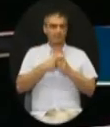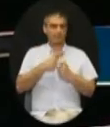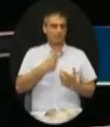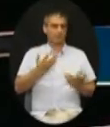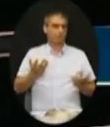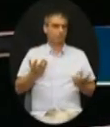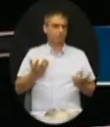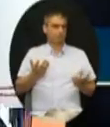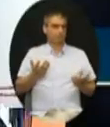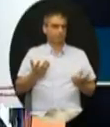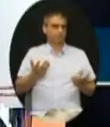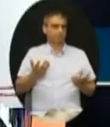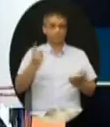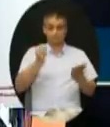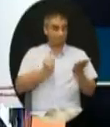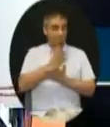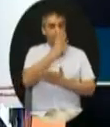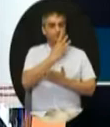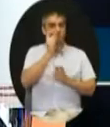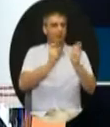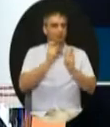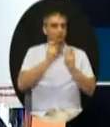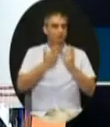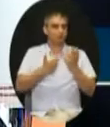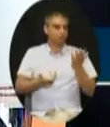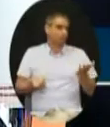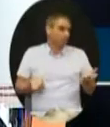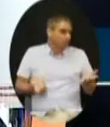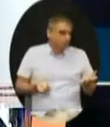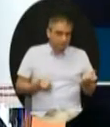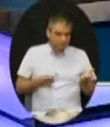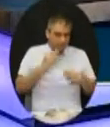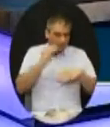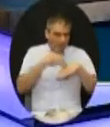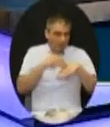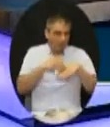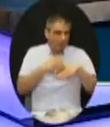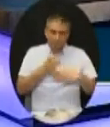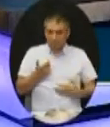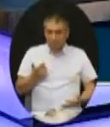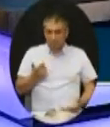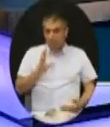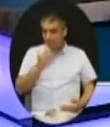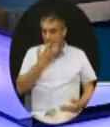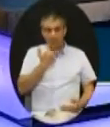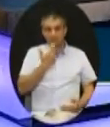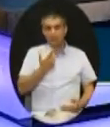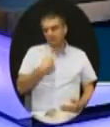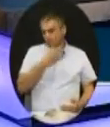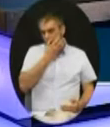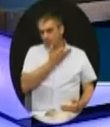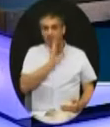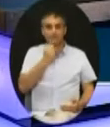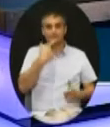המפלגה שהדיחה משורותי האנשים על הערות, שאני לא חושב שאם זה היה, אני שואל